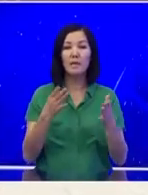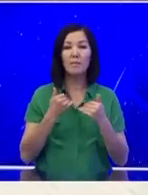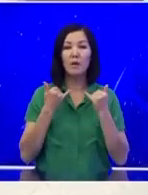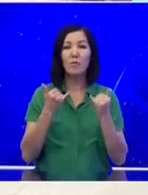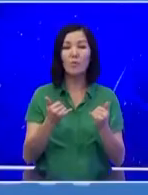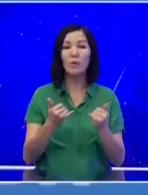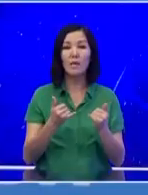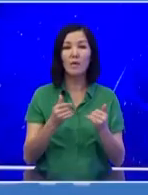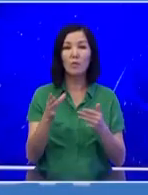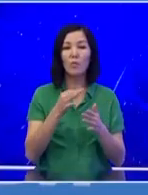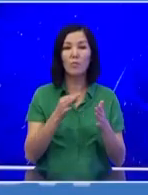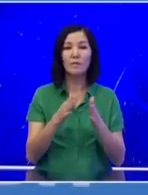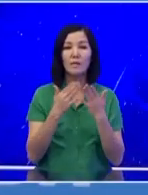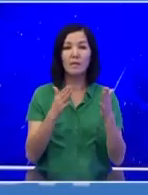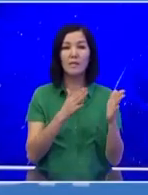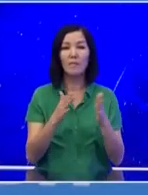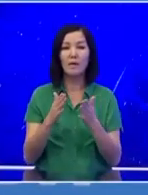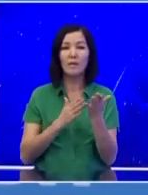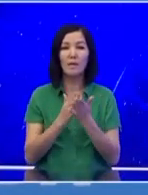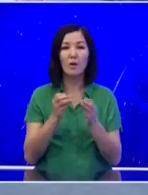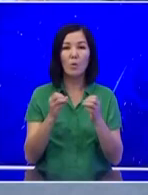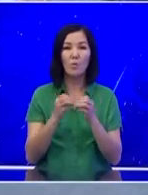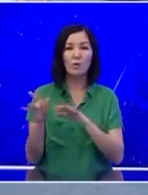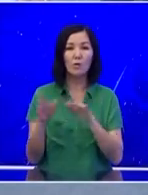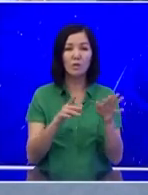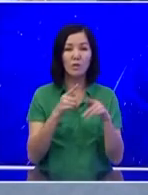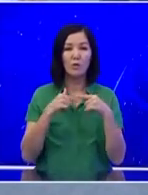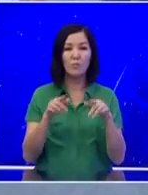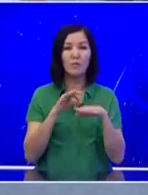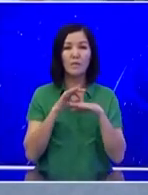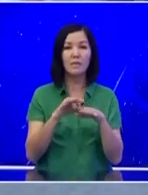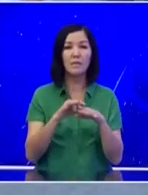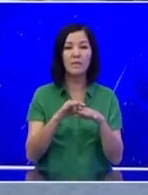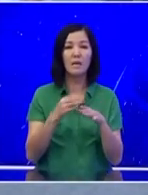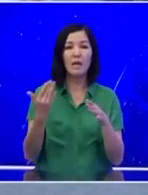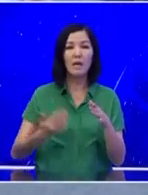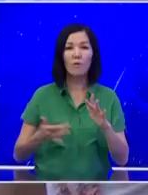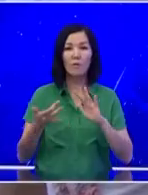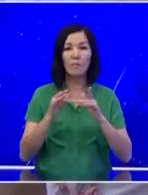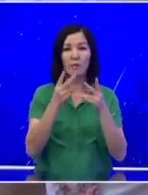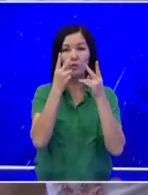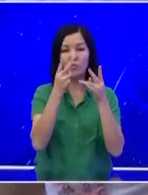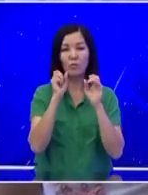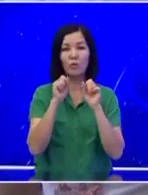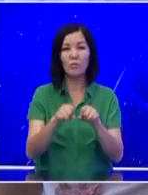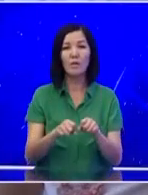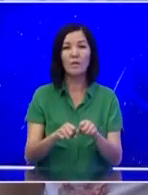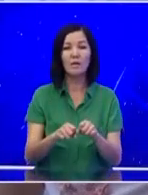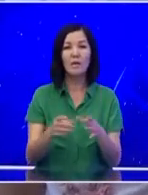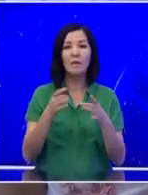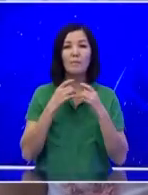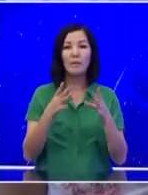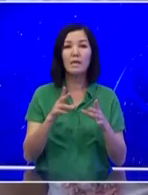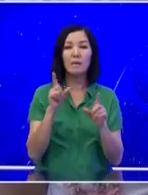атындағы облыстық кітапхана қызметкерлері оңға жуық іс-шара ұйымдастырды. Оны кітапхананың әлеуметтік желідегі парақшасынан көруге болады. Мереке